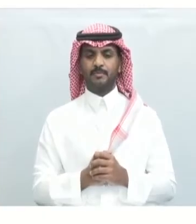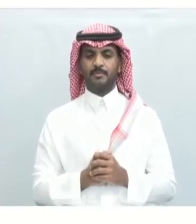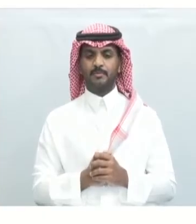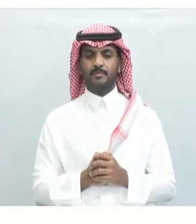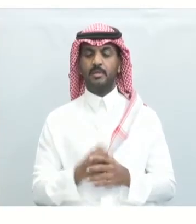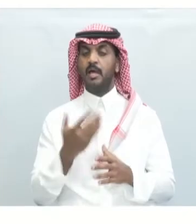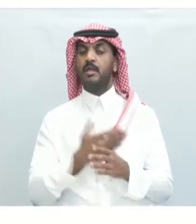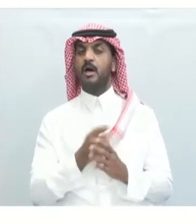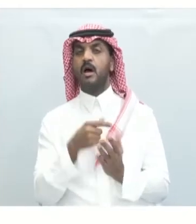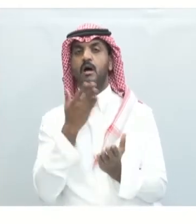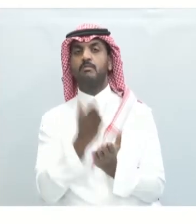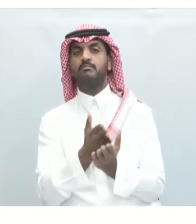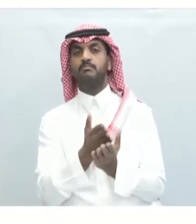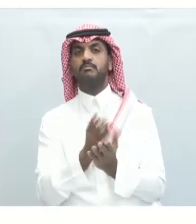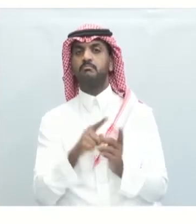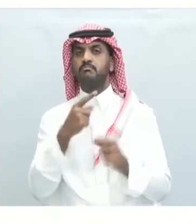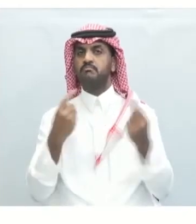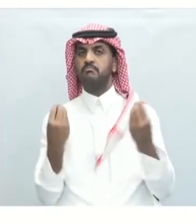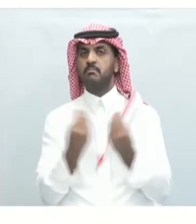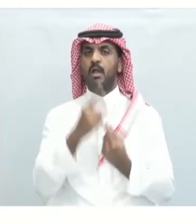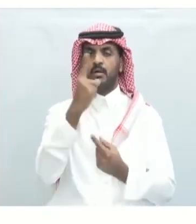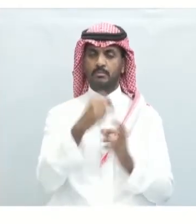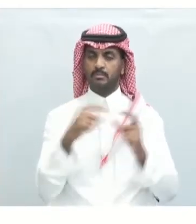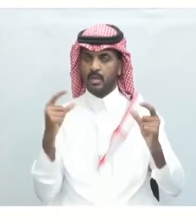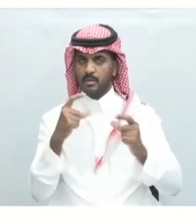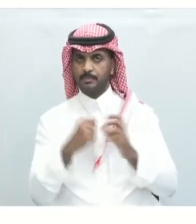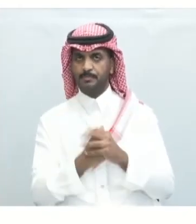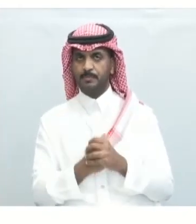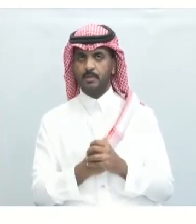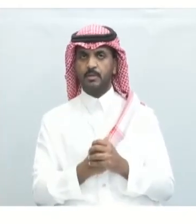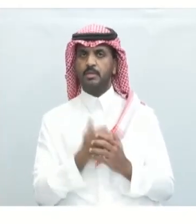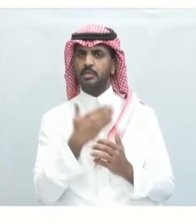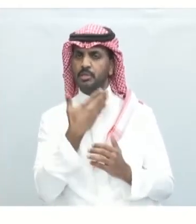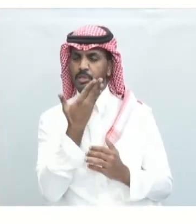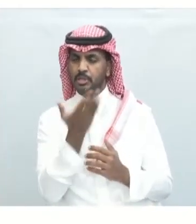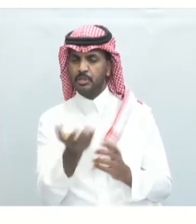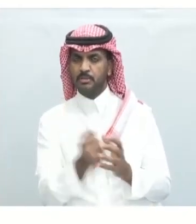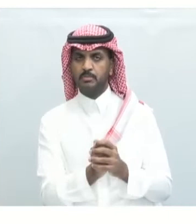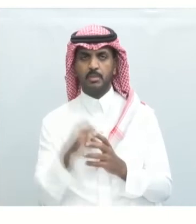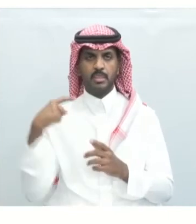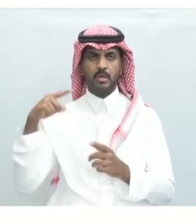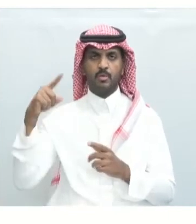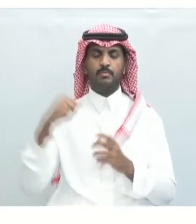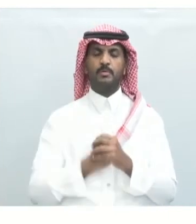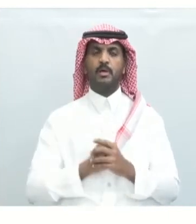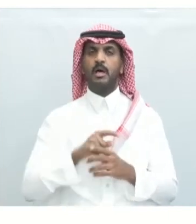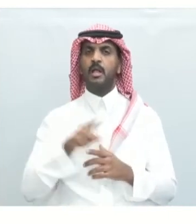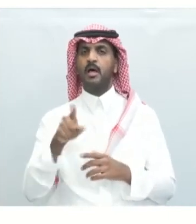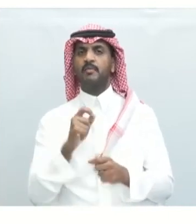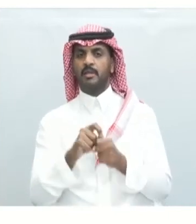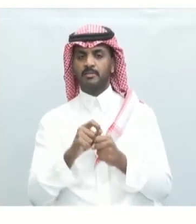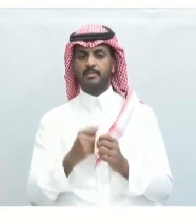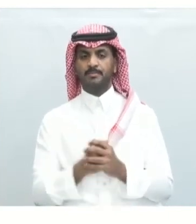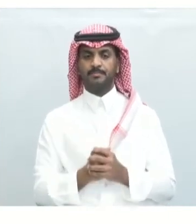لان حقهما قرن بحق الله عز وجل فان دلدل على كريم الثوابي على هذا الصنيع